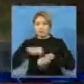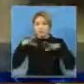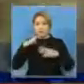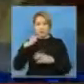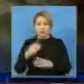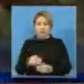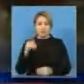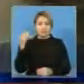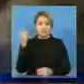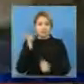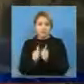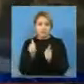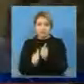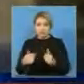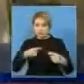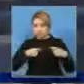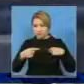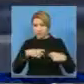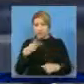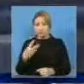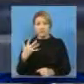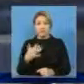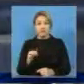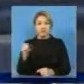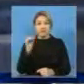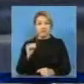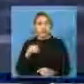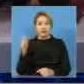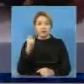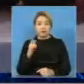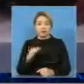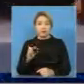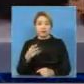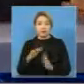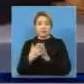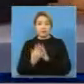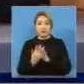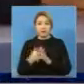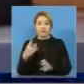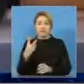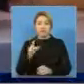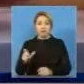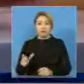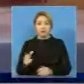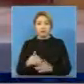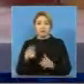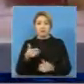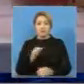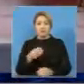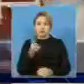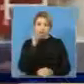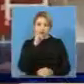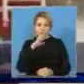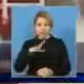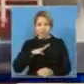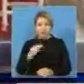жарылуынан жиі зардап шегіп жатыр. Мәселен, 25 ақпан күні Хромтау ауданының Көктау ауылында 2 азамат табиғи газдан уланған, ал